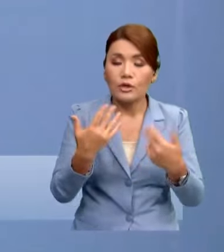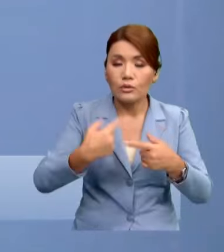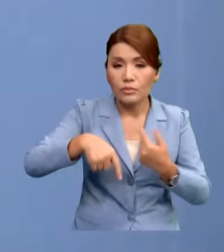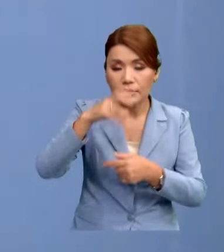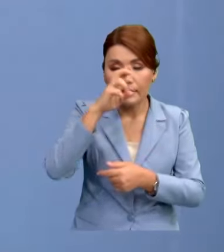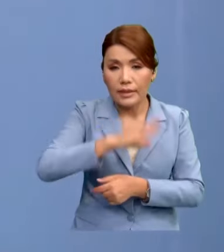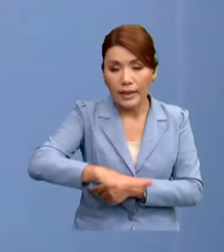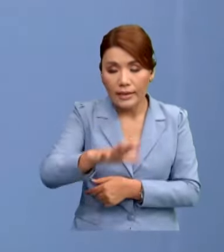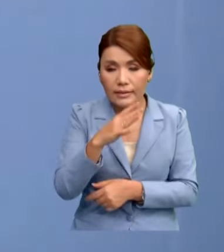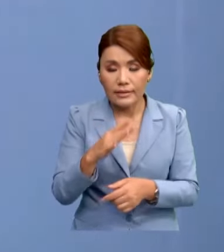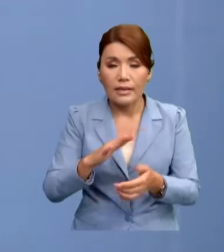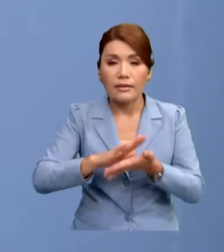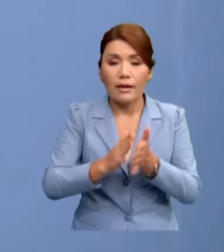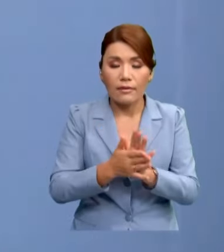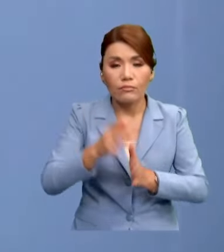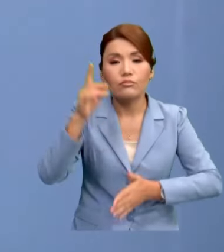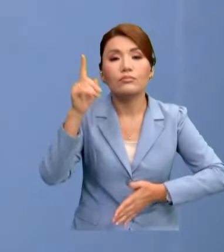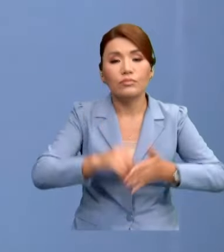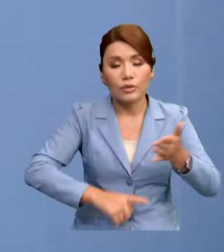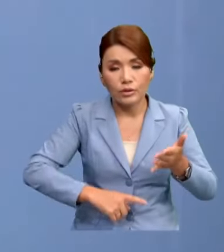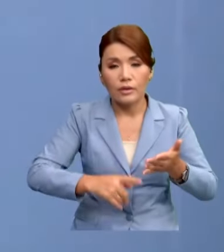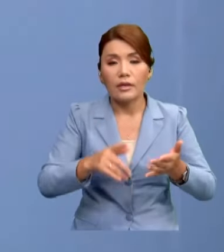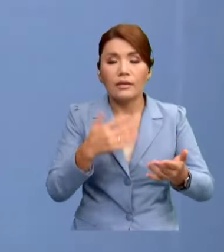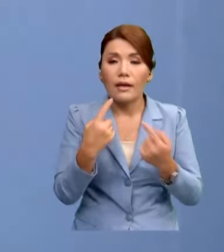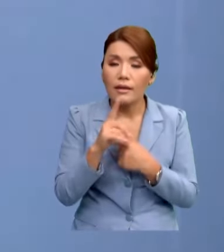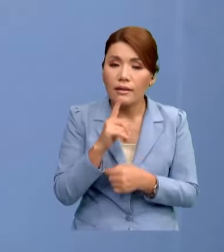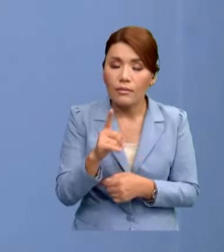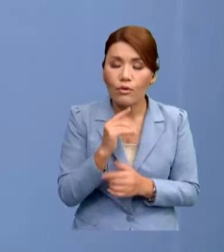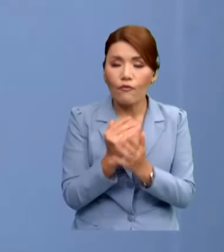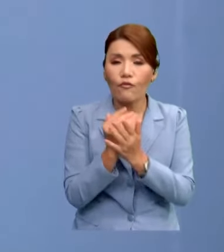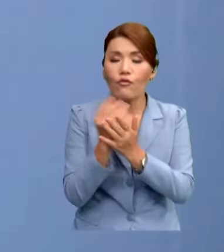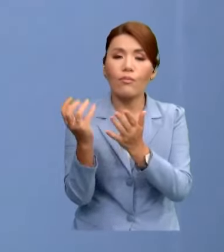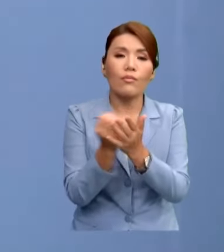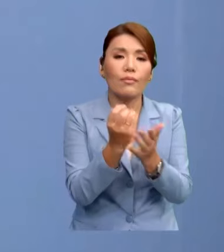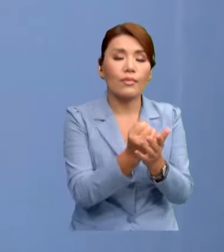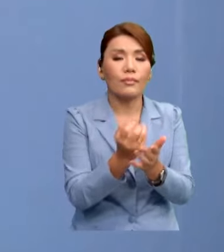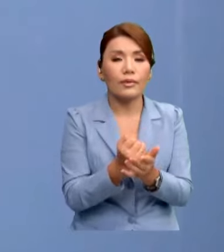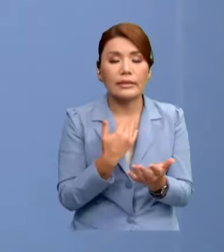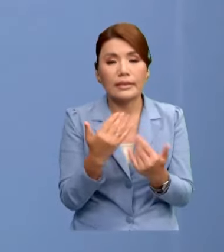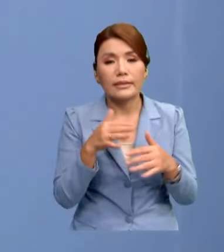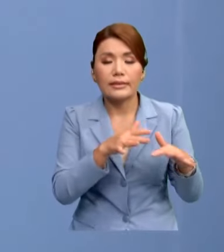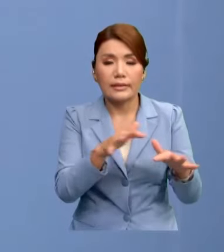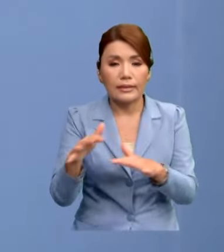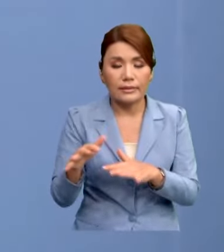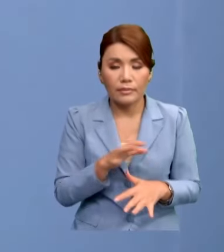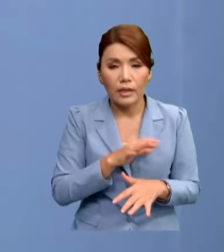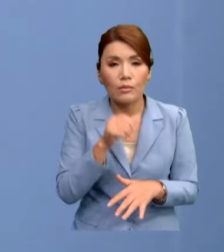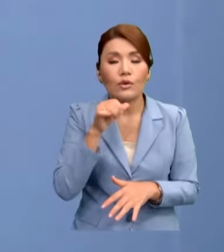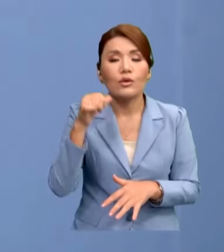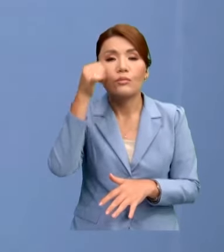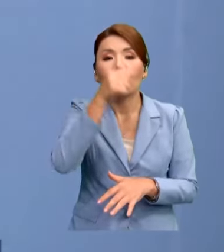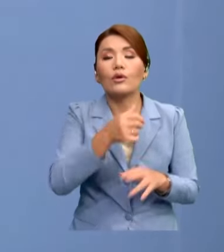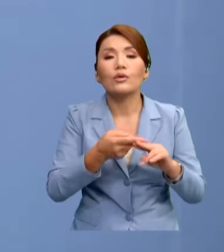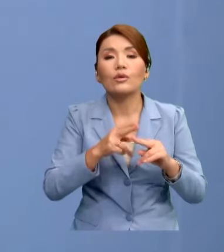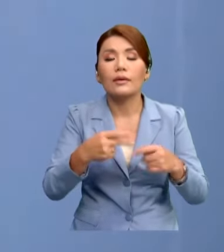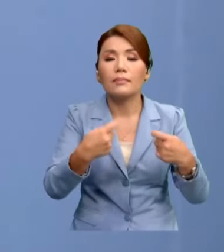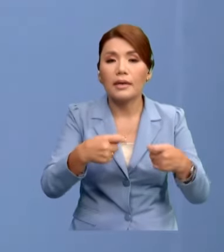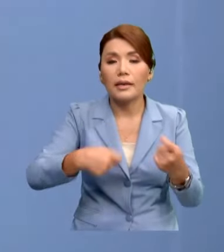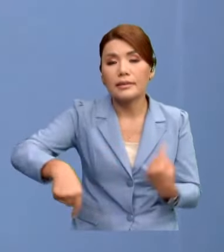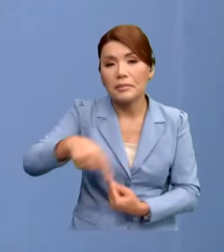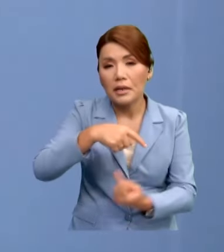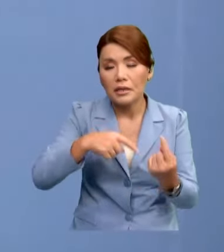странами налажен доверительный диалог и достигнут высокий уровень взаимодействия. В прошлом году взаимная торговля между